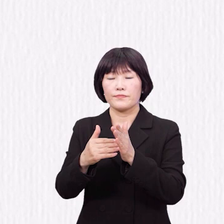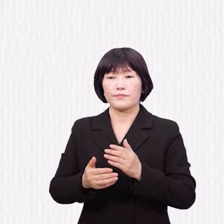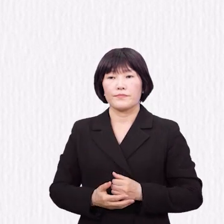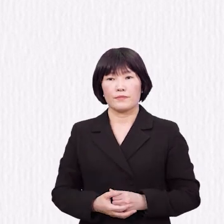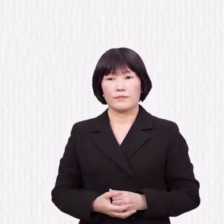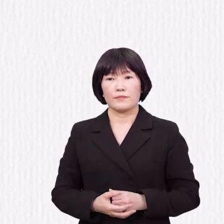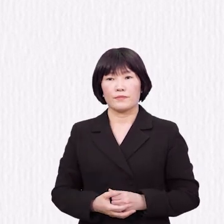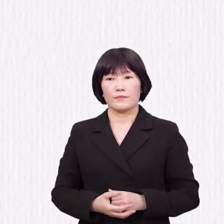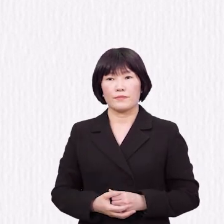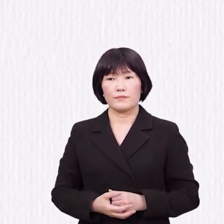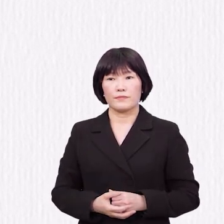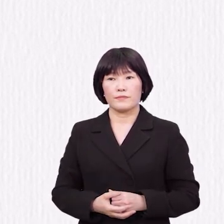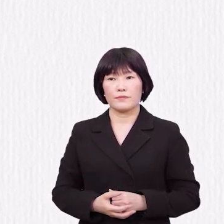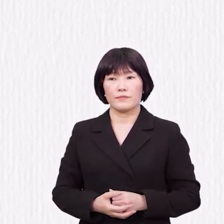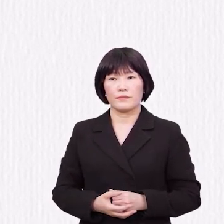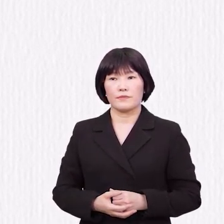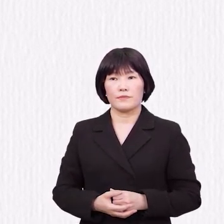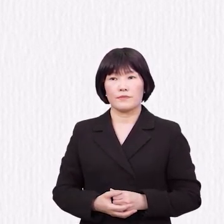직무훈련을 실시했습니다.